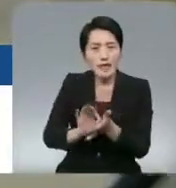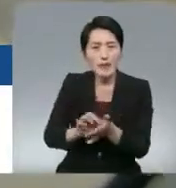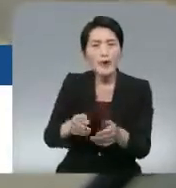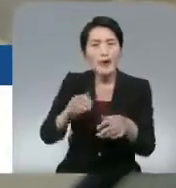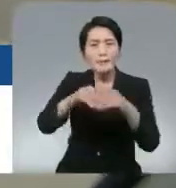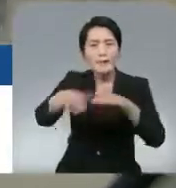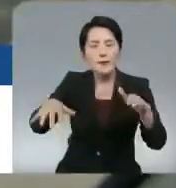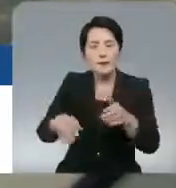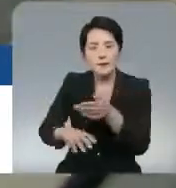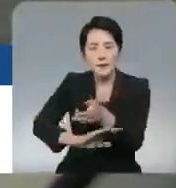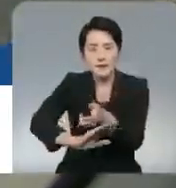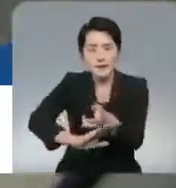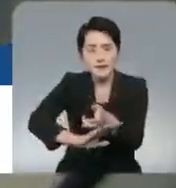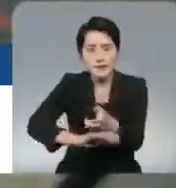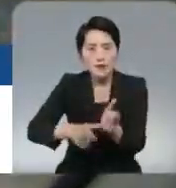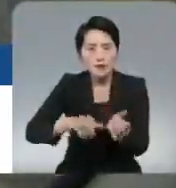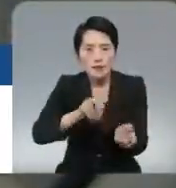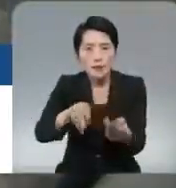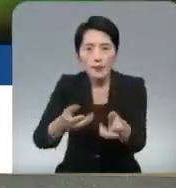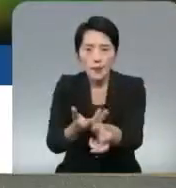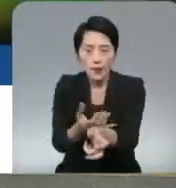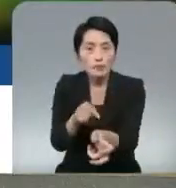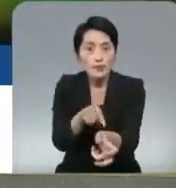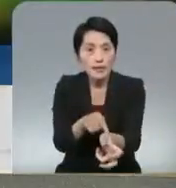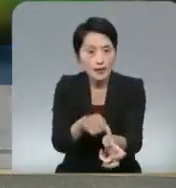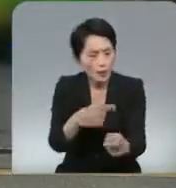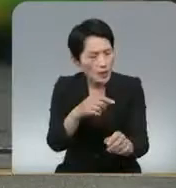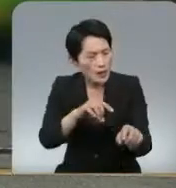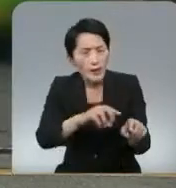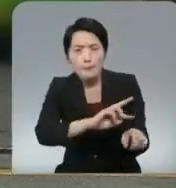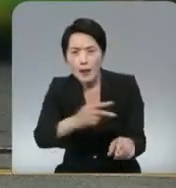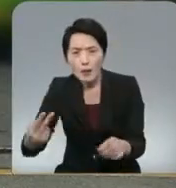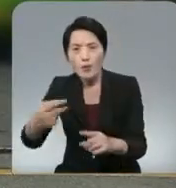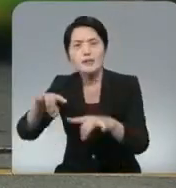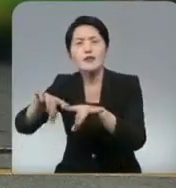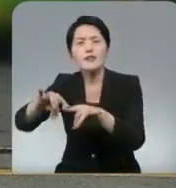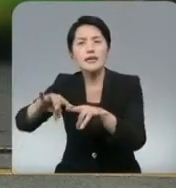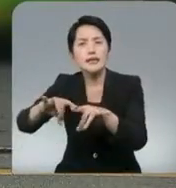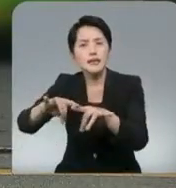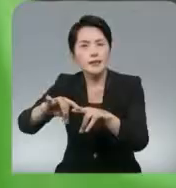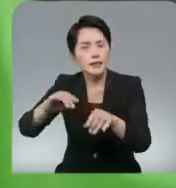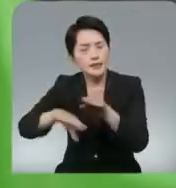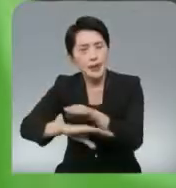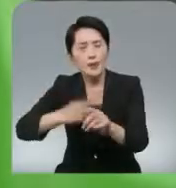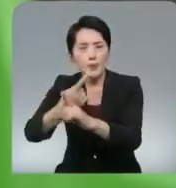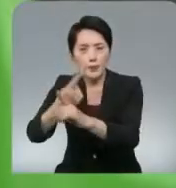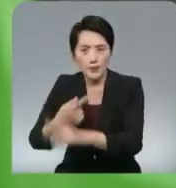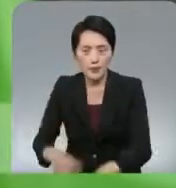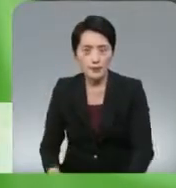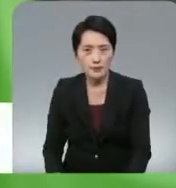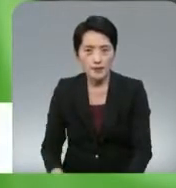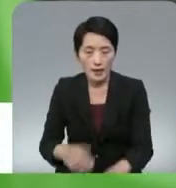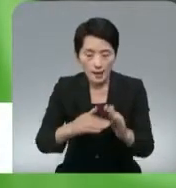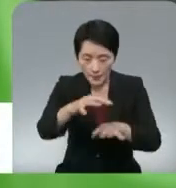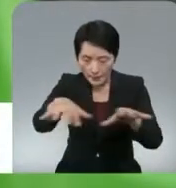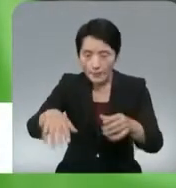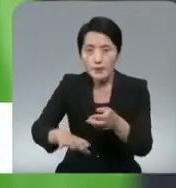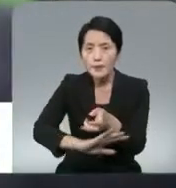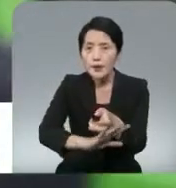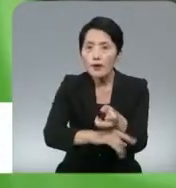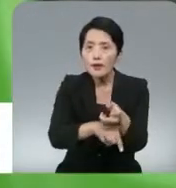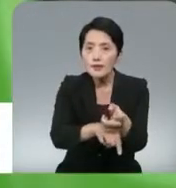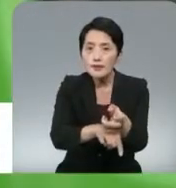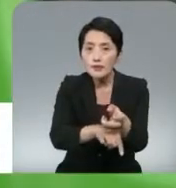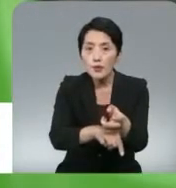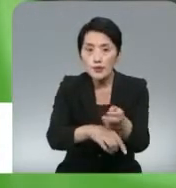có lượng phát thải ở mức 4 Thành phố giải thích xe ô tô Loại này có lượng theo dõi bụi nhỏ cao gấp 6 lần so với xe phát thải